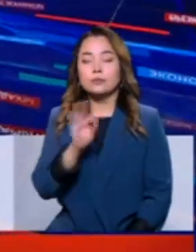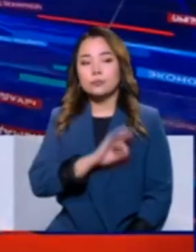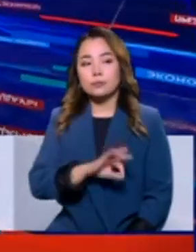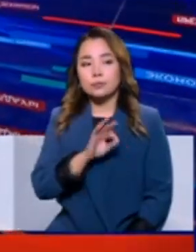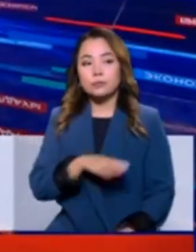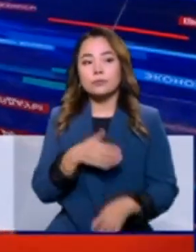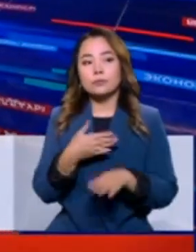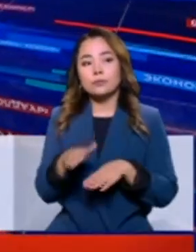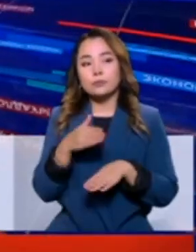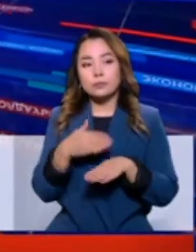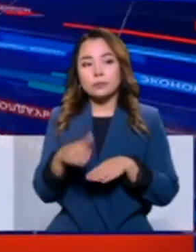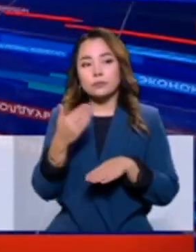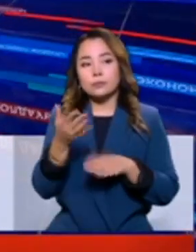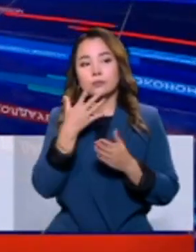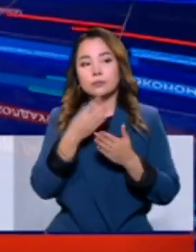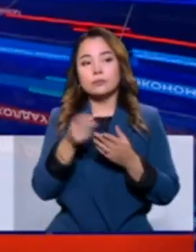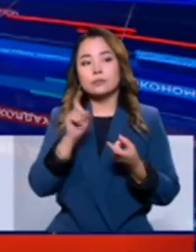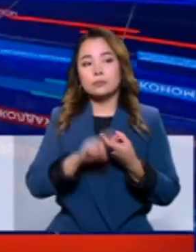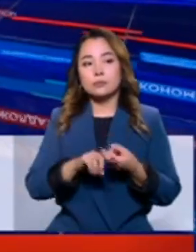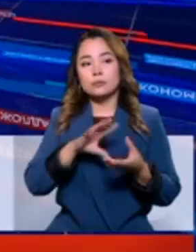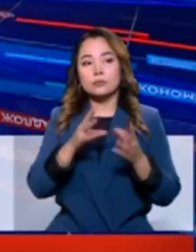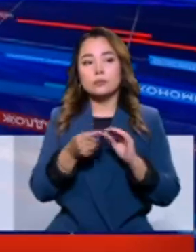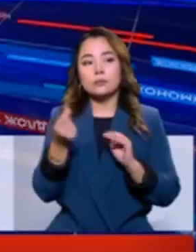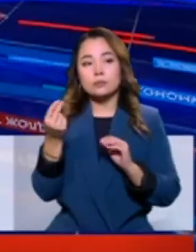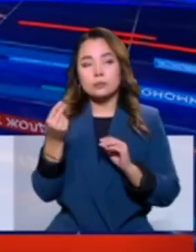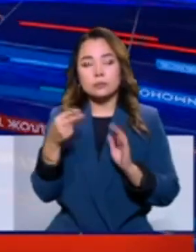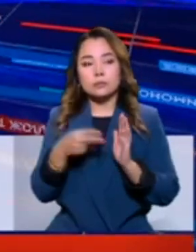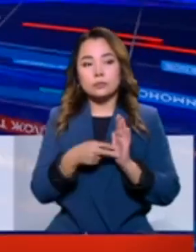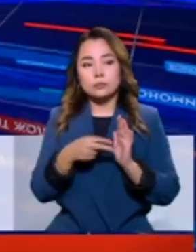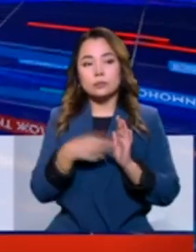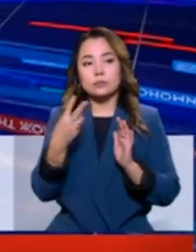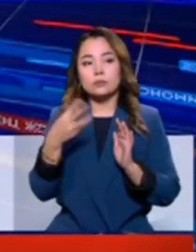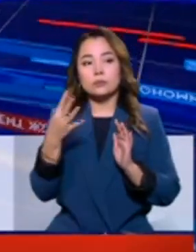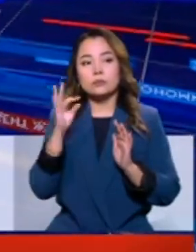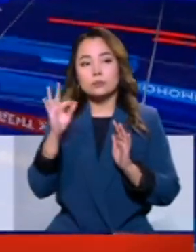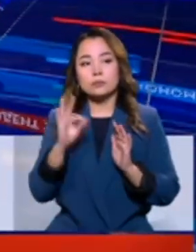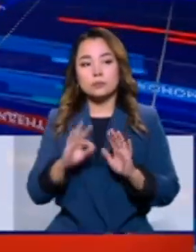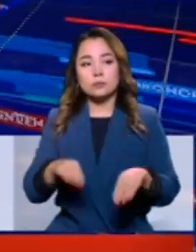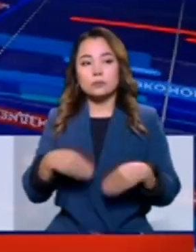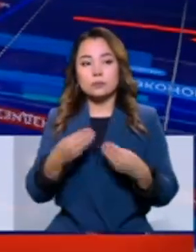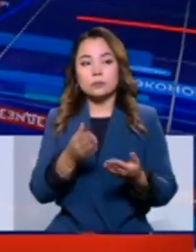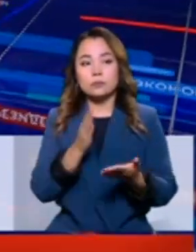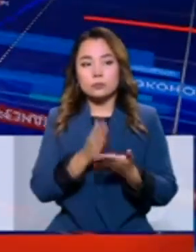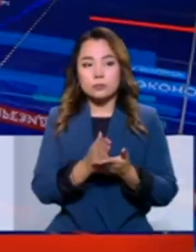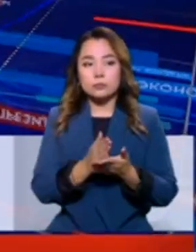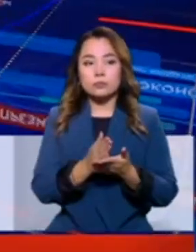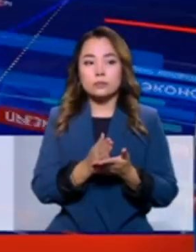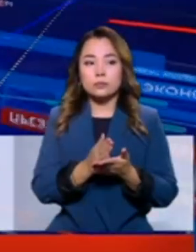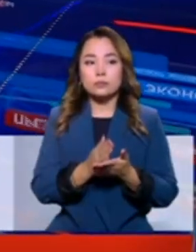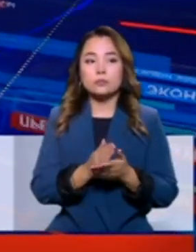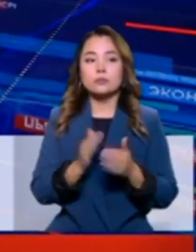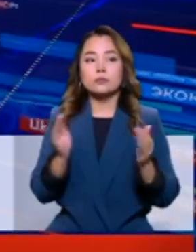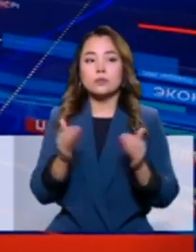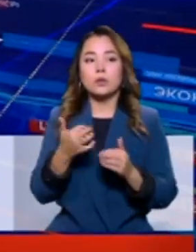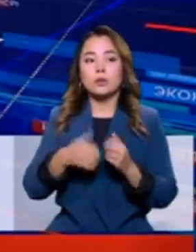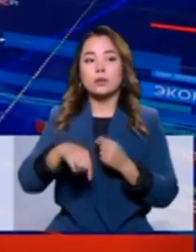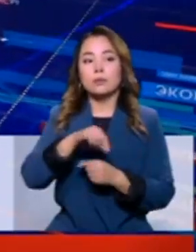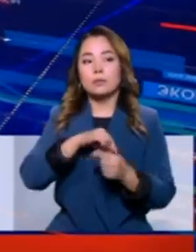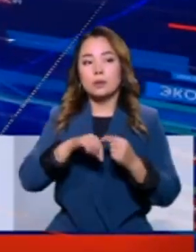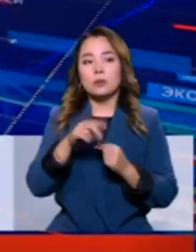Тұтынушылық кредиттерге бүкіл қаржысының 34% берген, шағын және орта